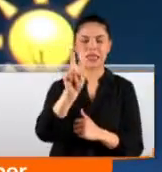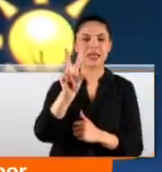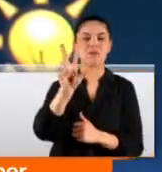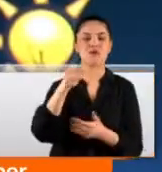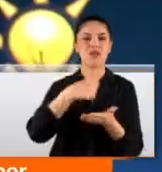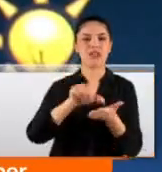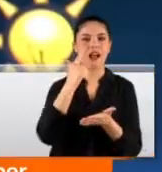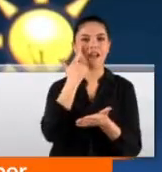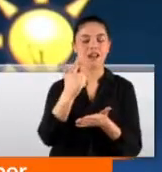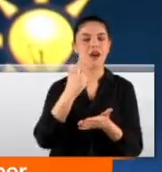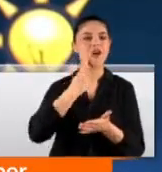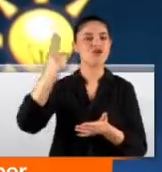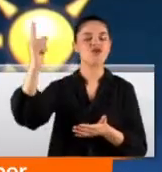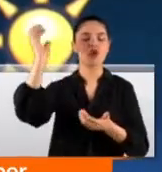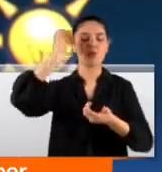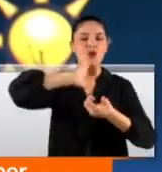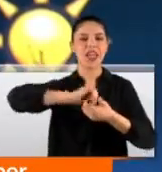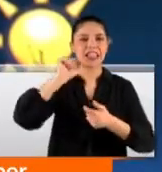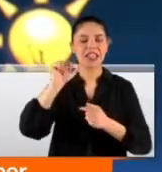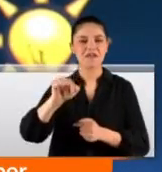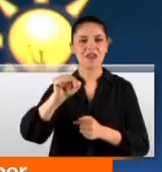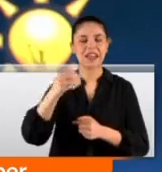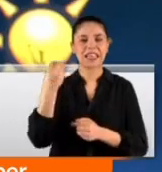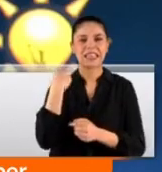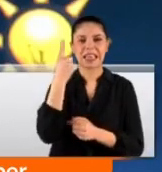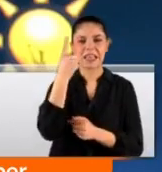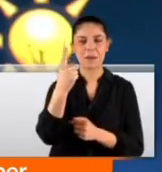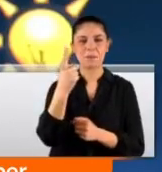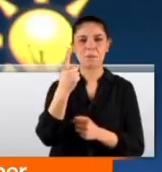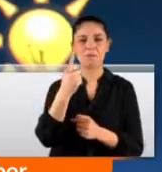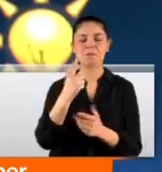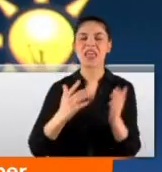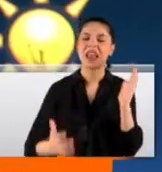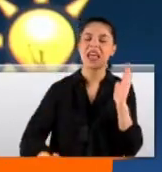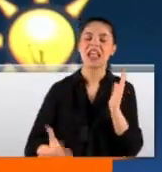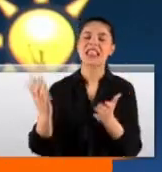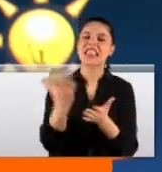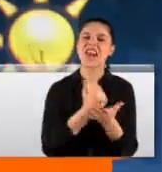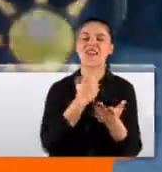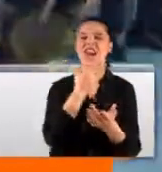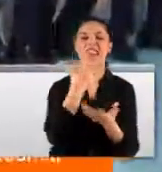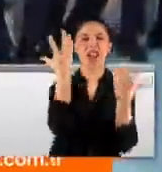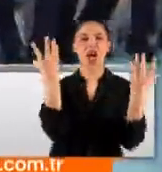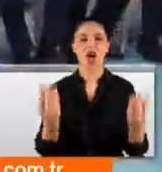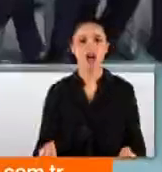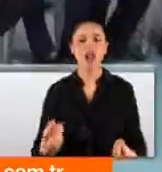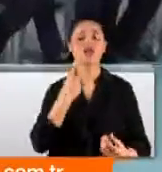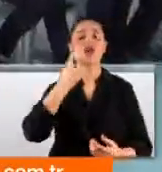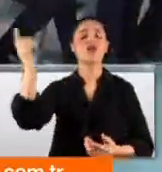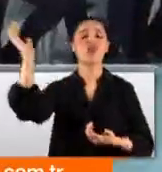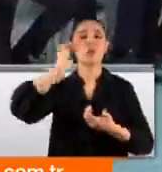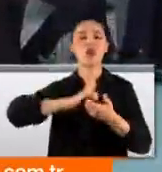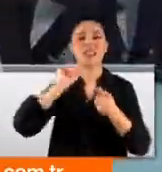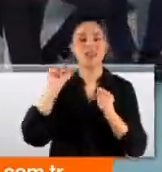2023 Cumhur İttifakı'nın yeni bir zafer yılı olacaktır. Cumhur